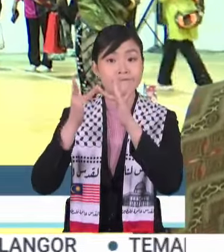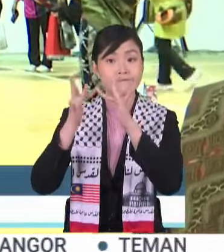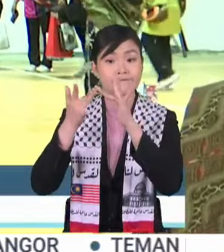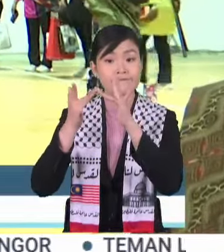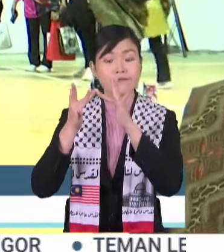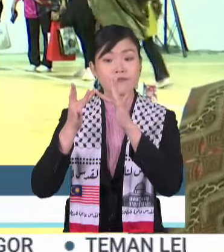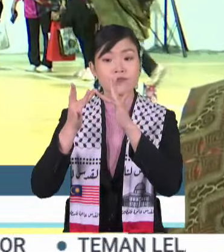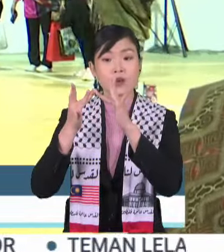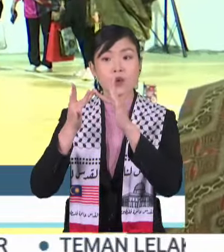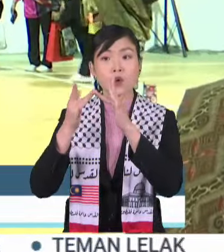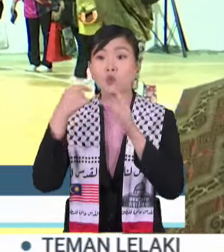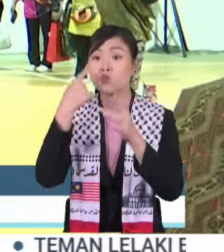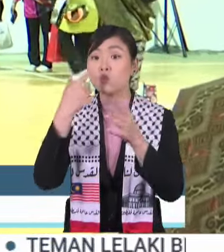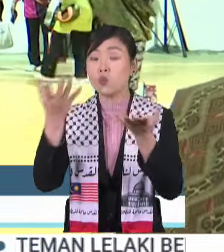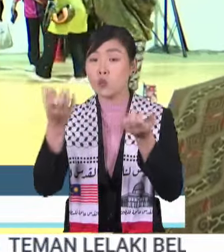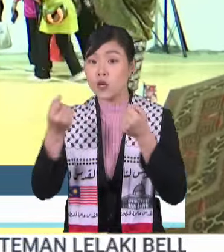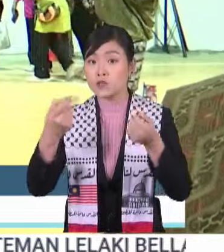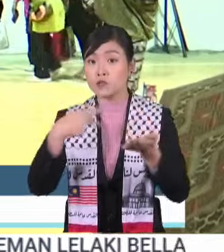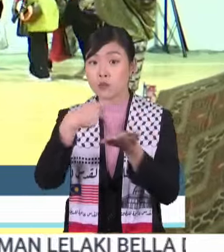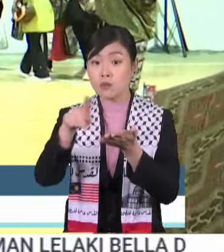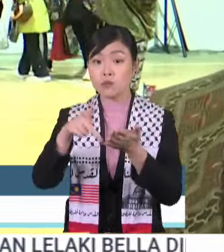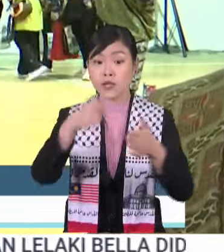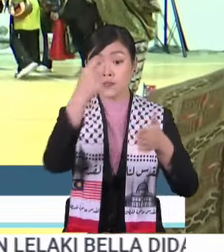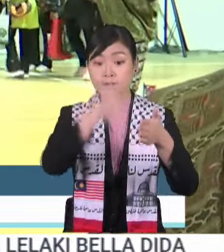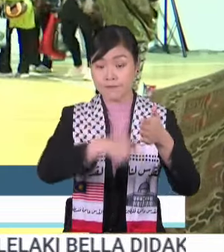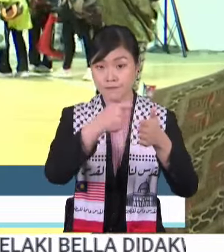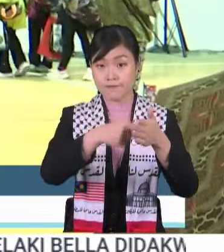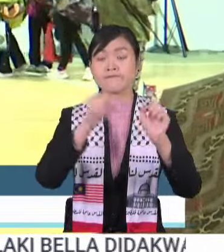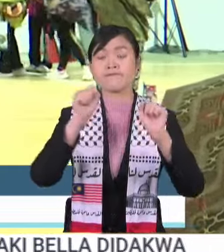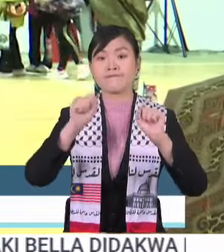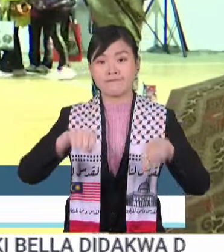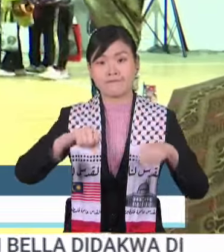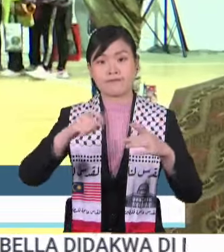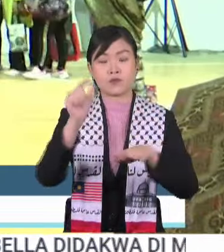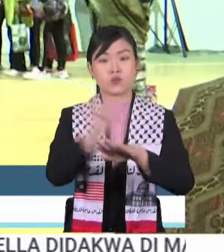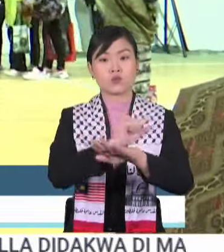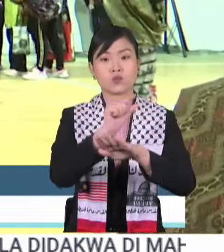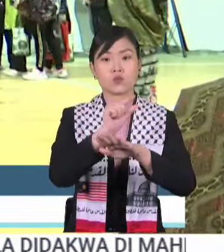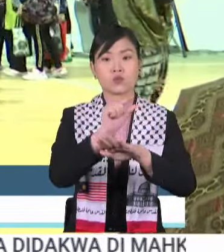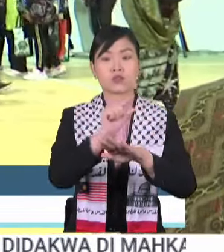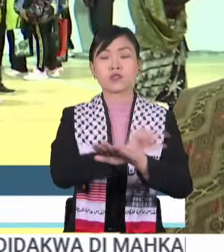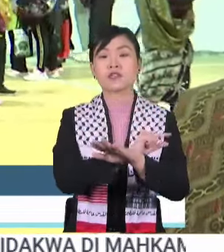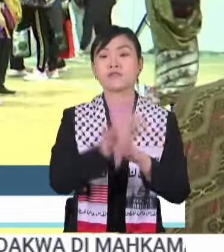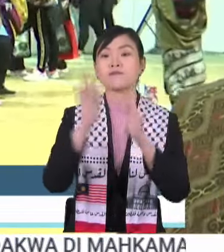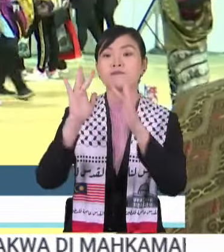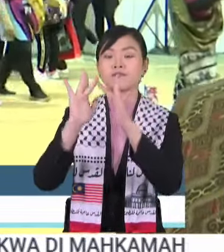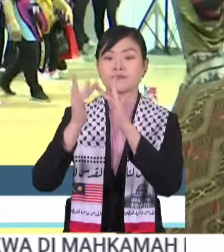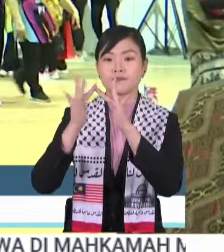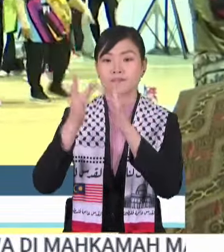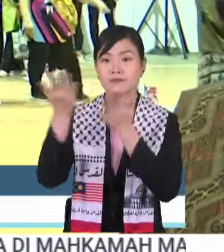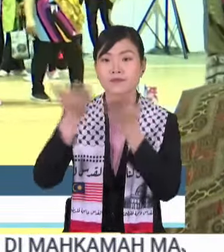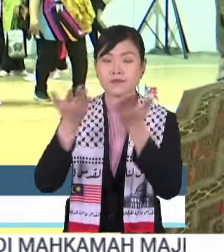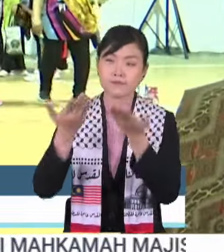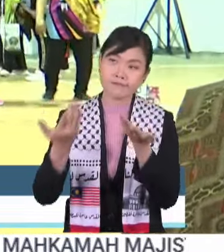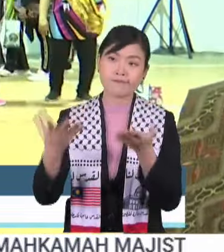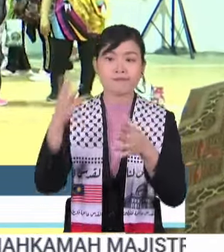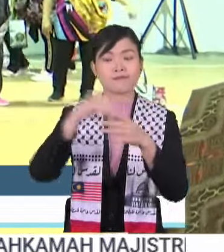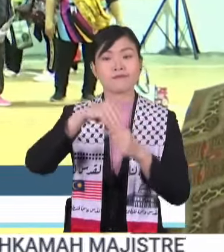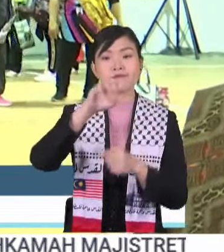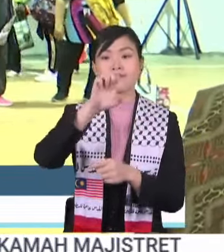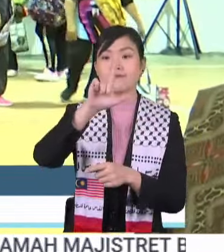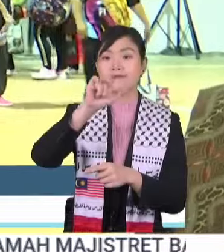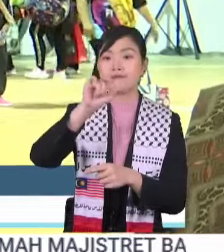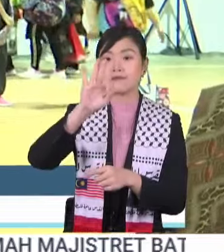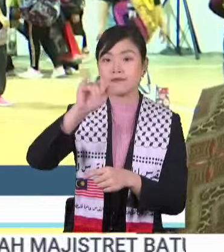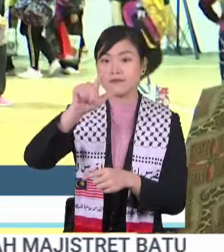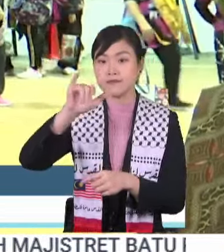mana pembayar Cukai akan menggunakan online service yang kita senaraikan lebih kurang 26 termasuklah e-filing mulai